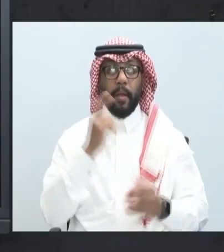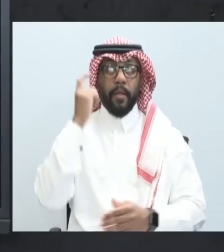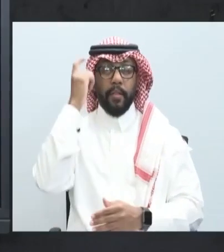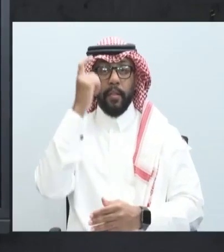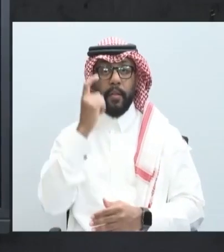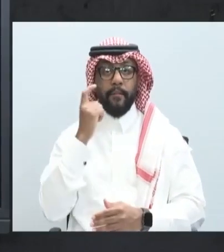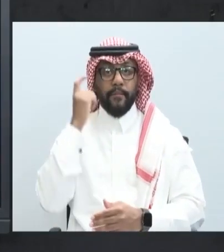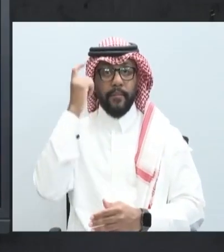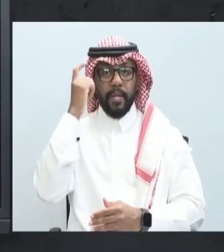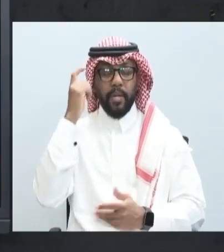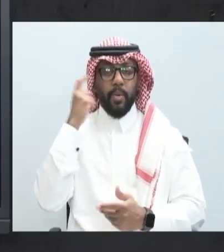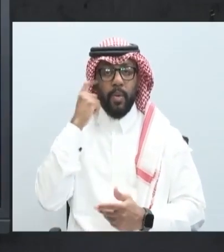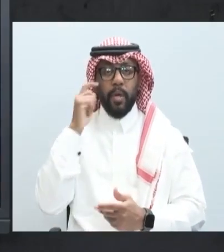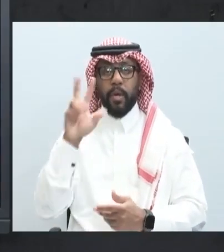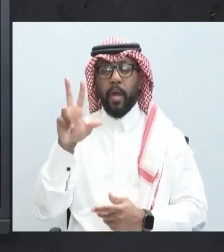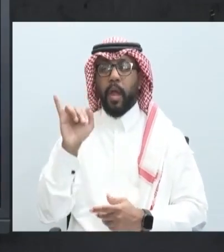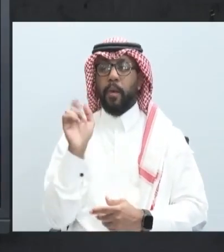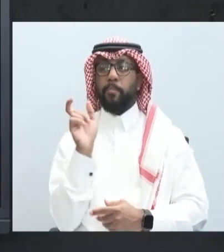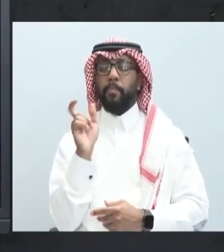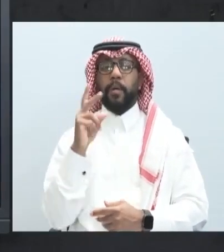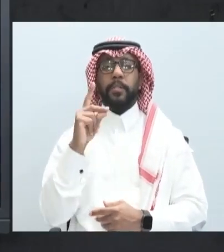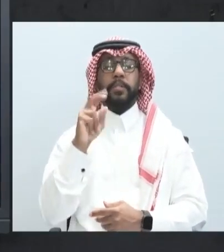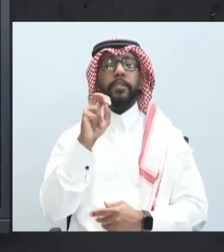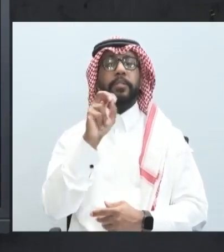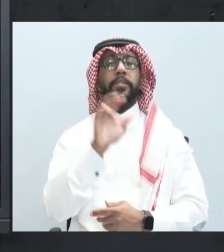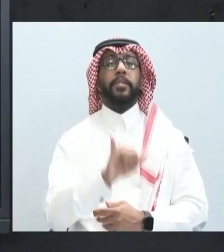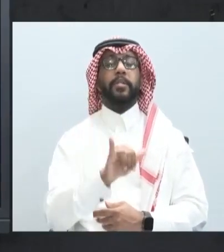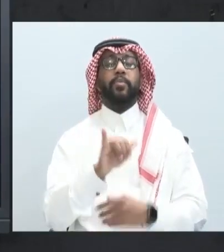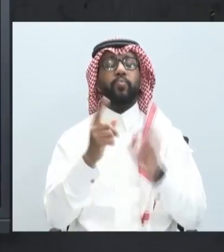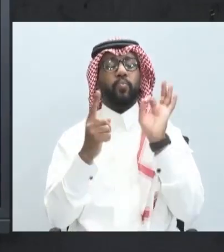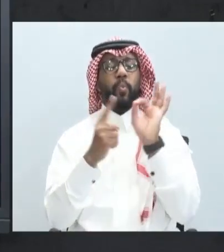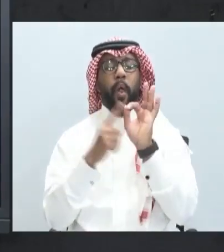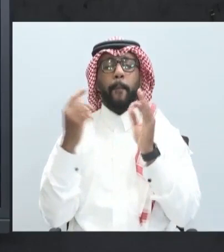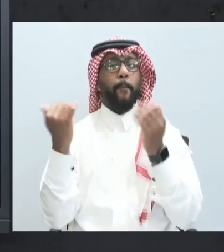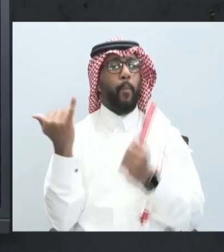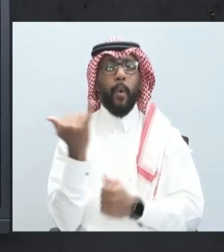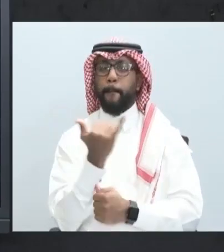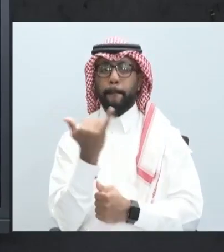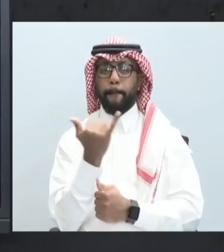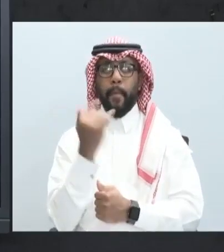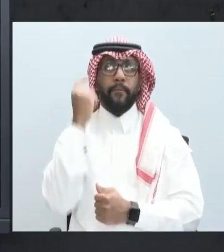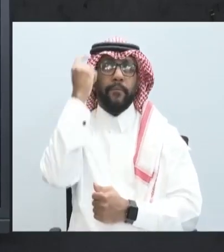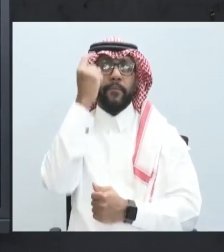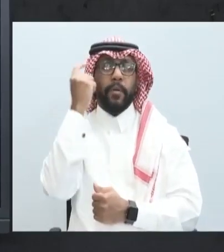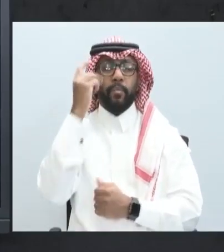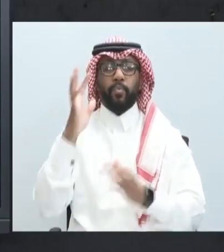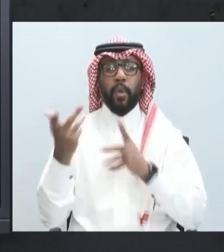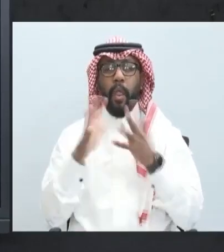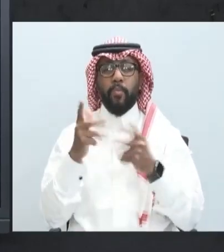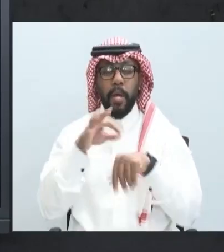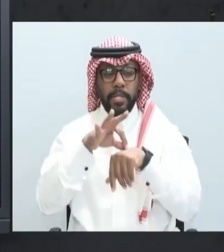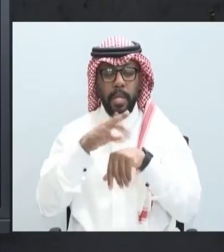واهميه التفكير المنطقي التفكير المنطقي هو التفكير الذي يجعل الشخص او